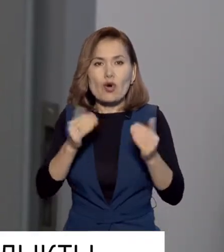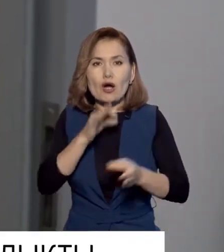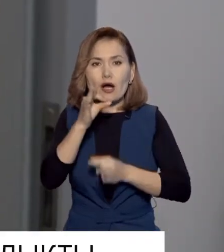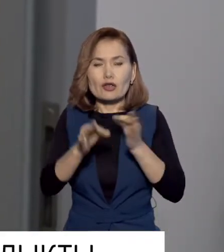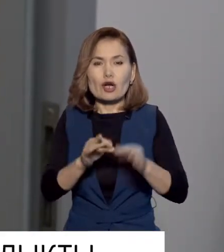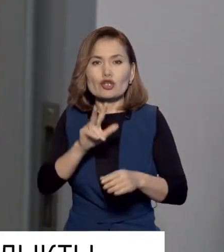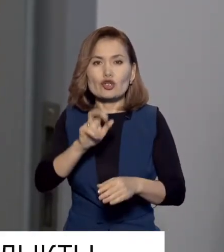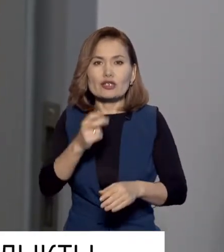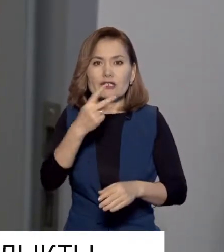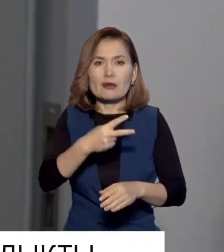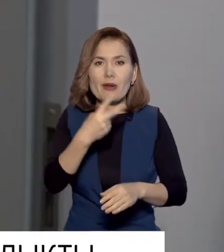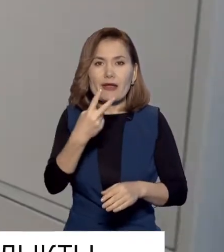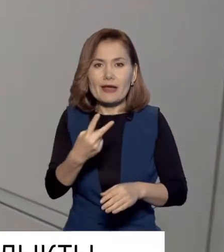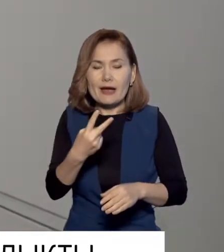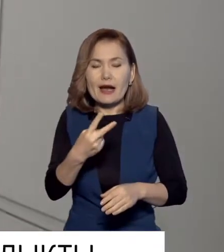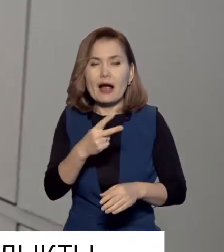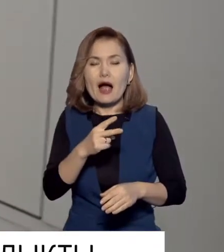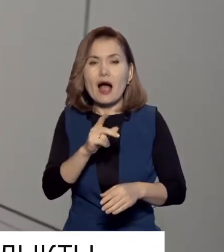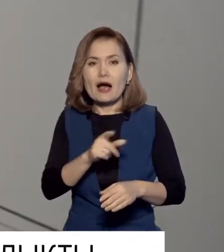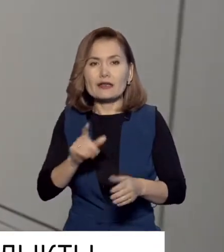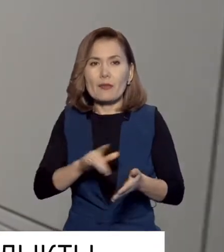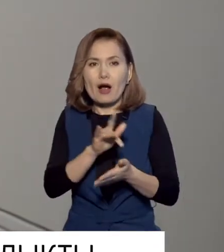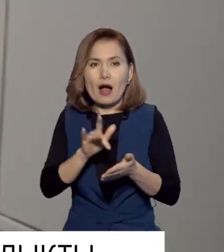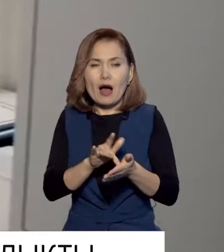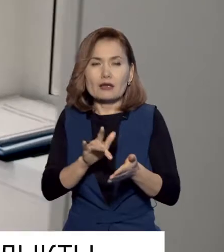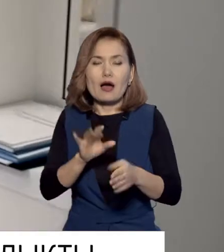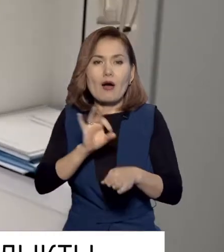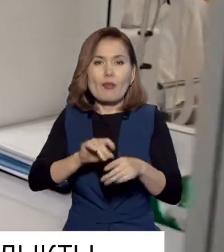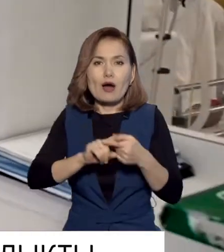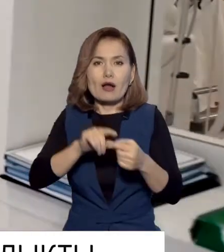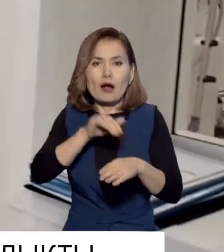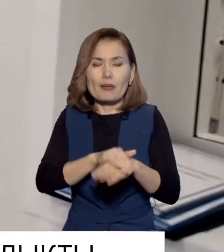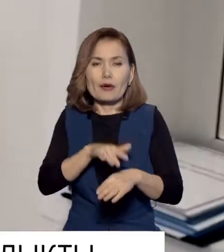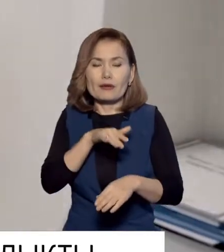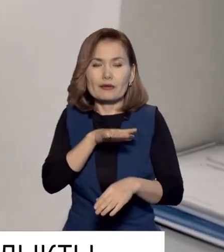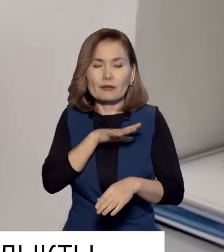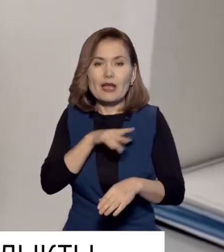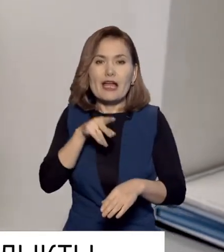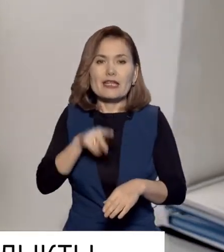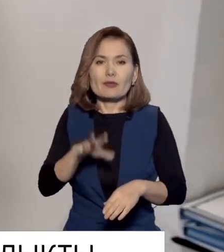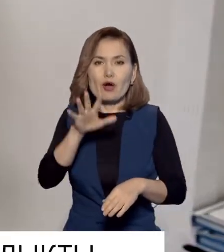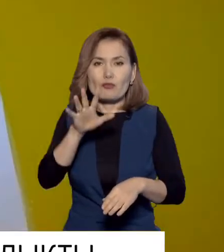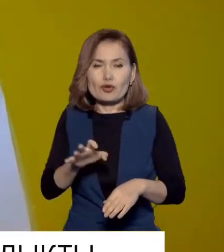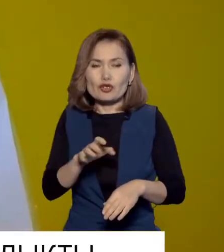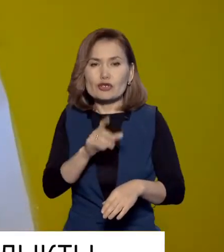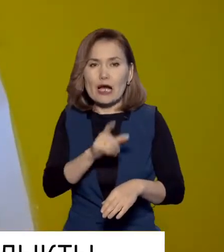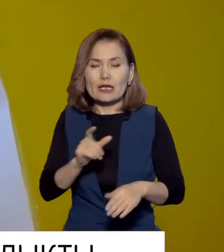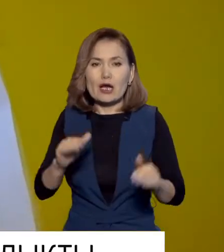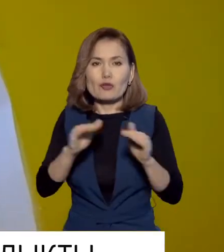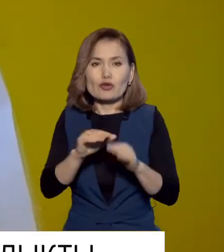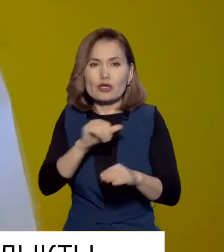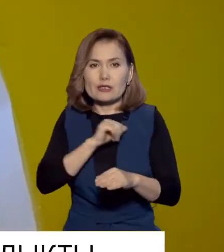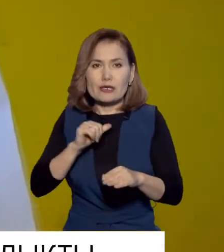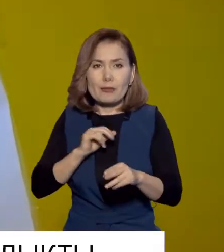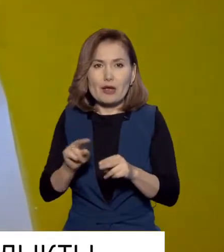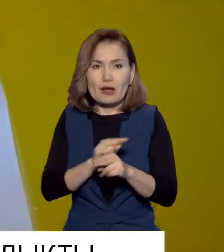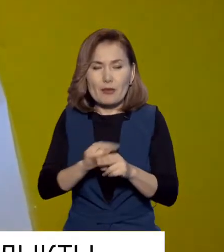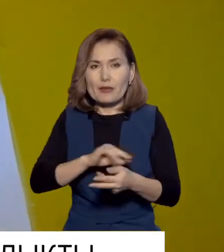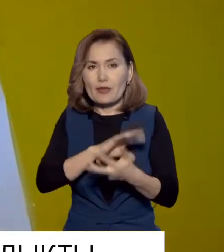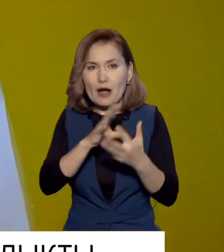322 қала тұрғыны індетке шалдықты. Қазір 2500-дай адам үйде емделуде. Сонымен қатар инфекциялық ауруханалар бас